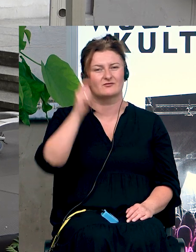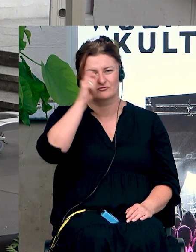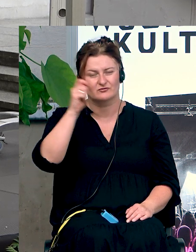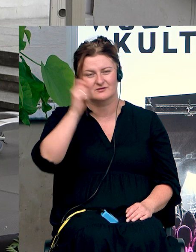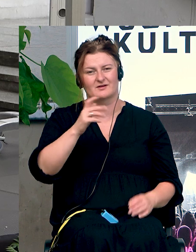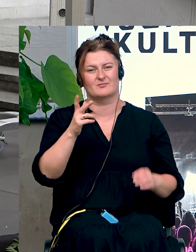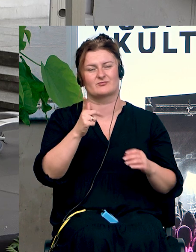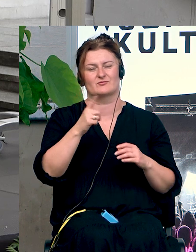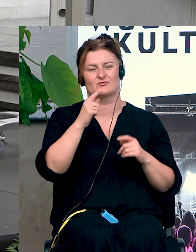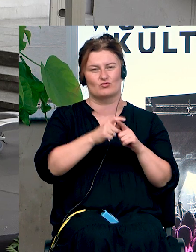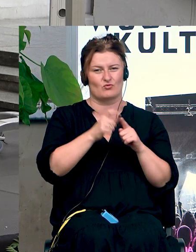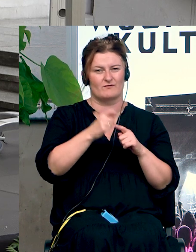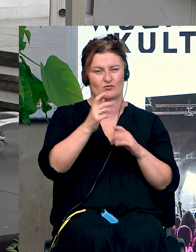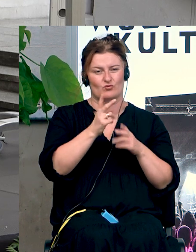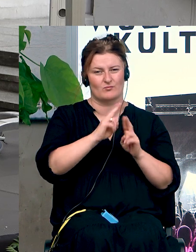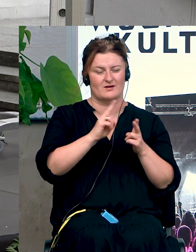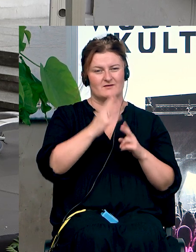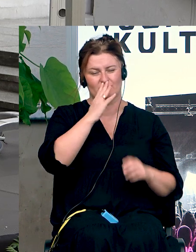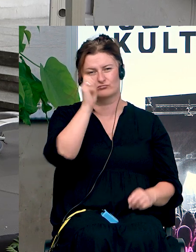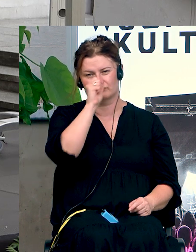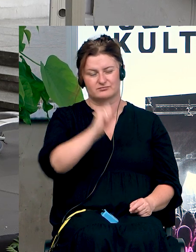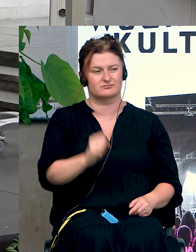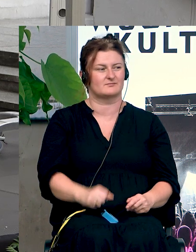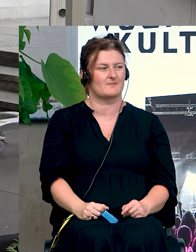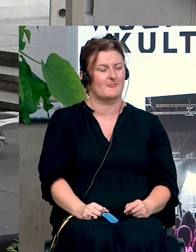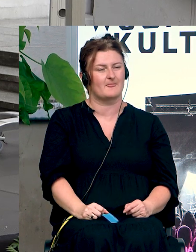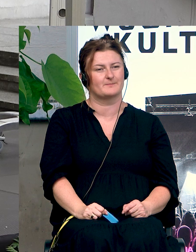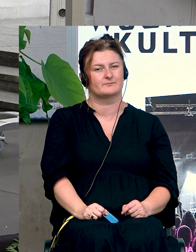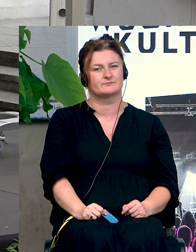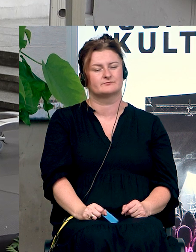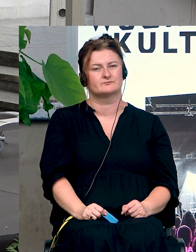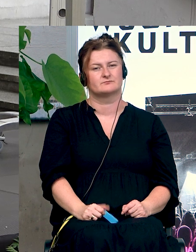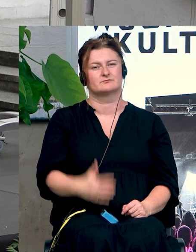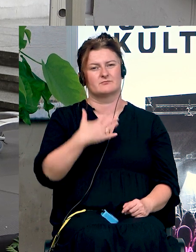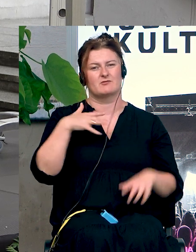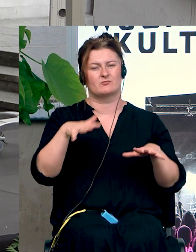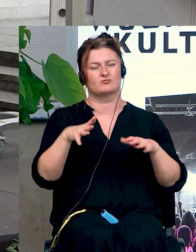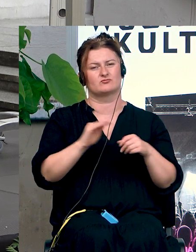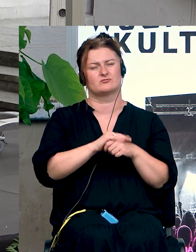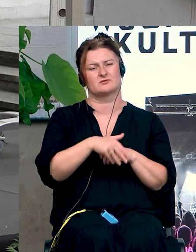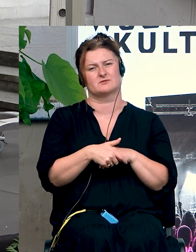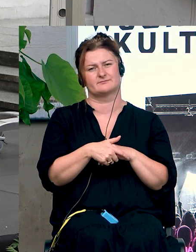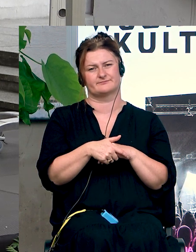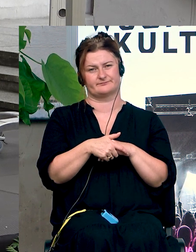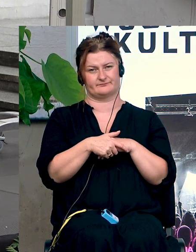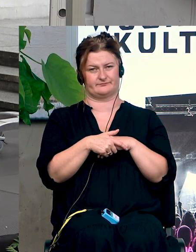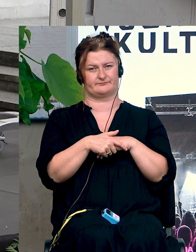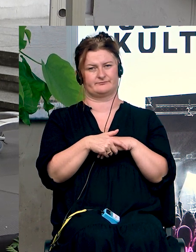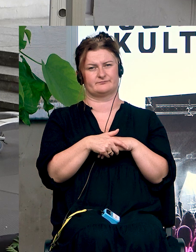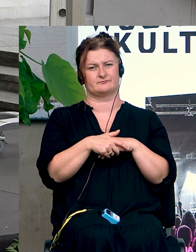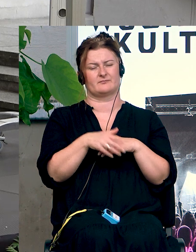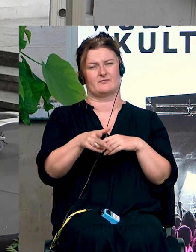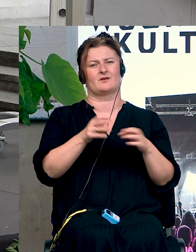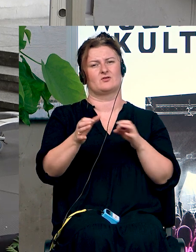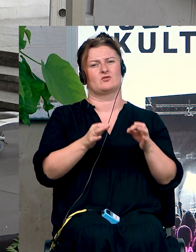дослівний переклад, okay. Дуже близько до тексту. Мені дуже пощастило, історію сьогодні цю вже розповідала,